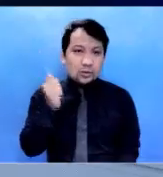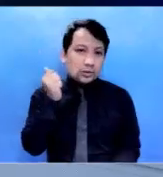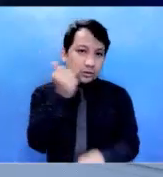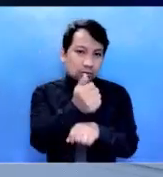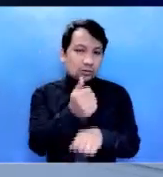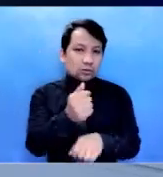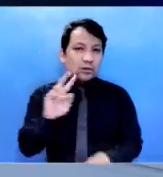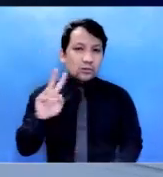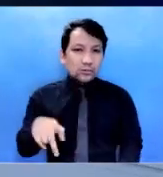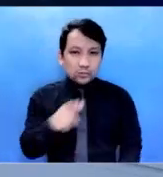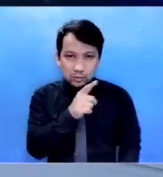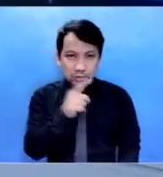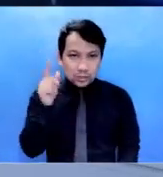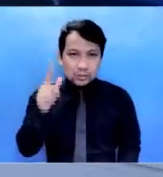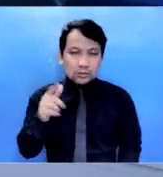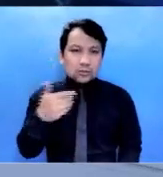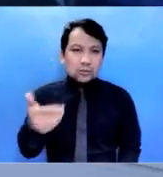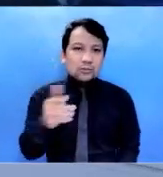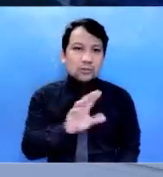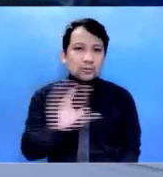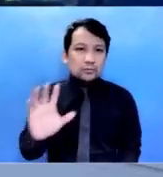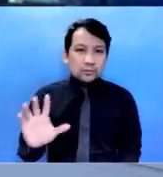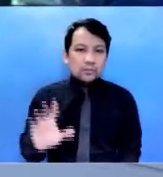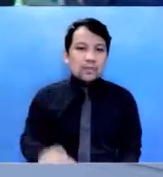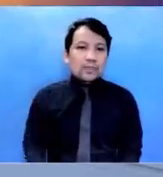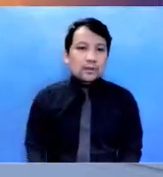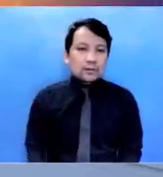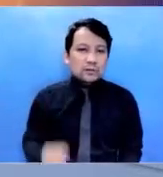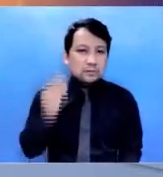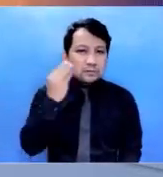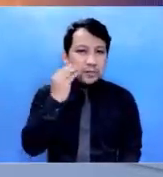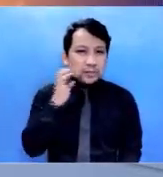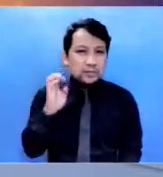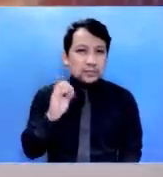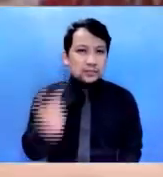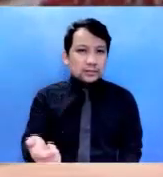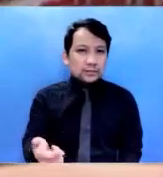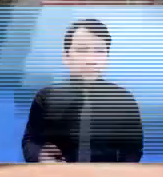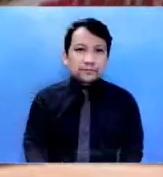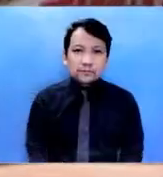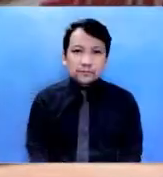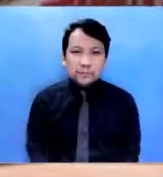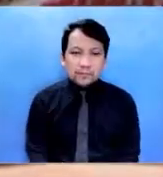Robredo. Nasa front line ang balitang yan si Marian Enriquez.